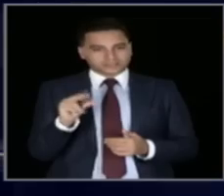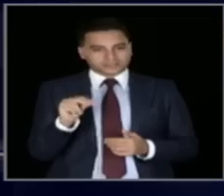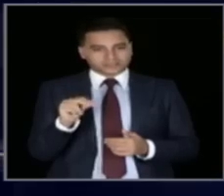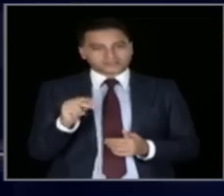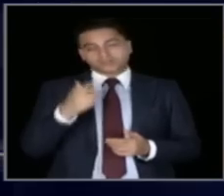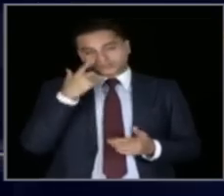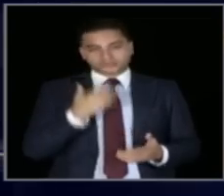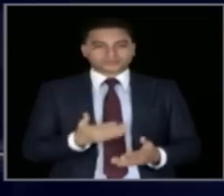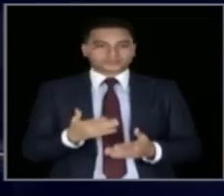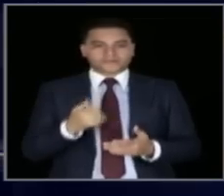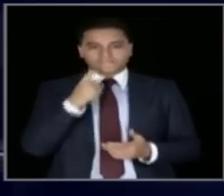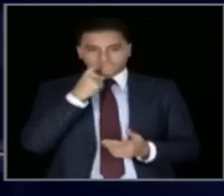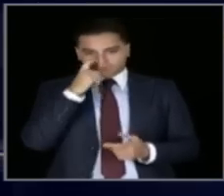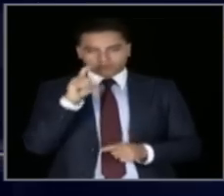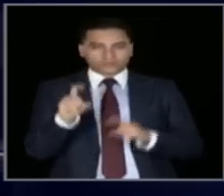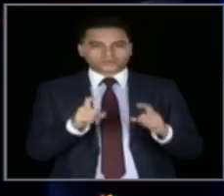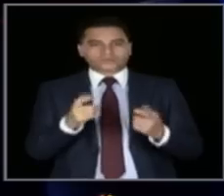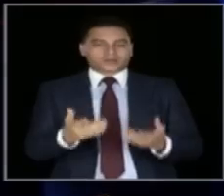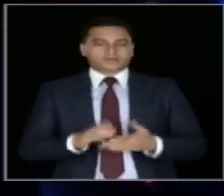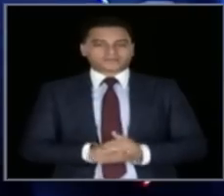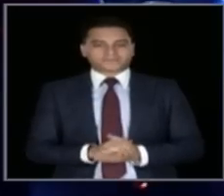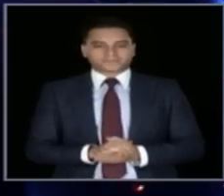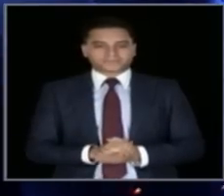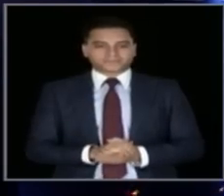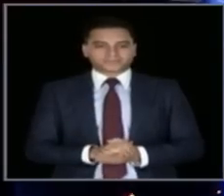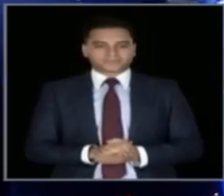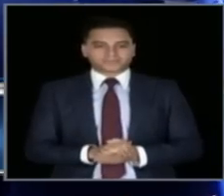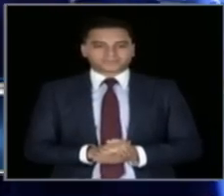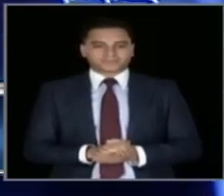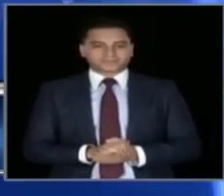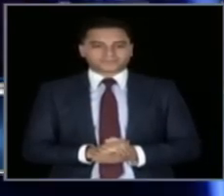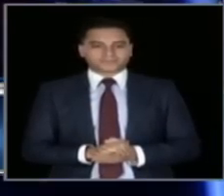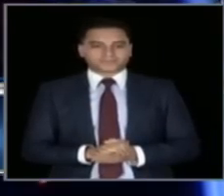ب 20 نقطة. فنون، والسؤال هو